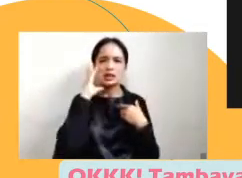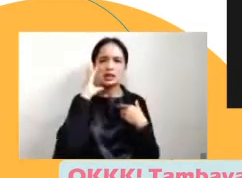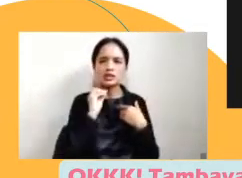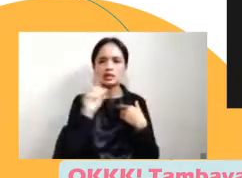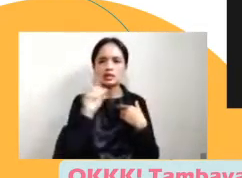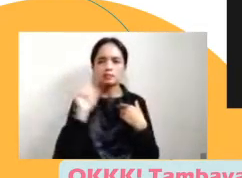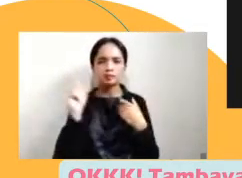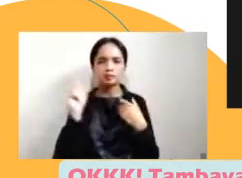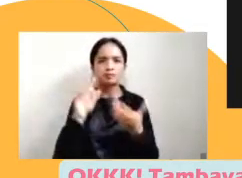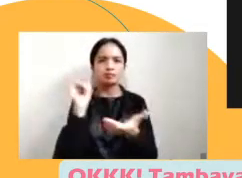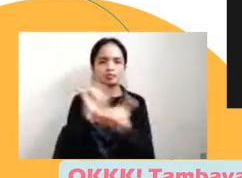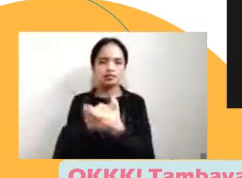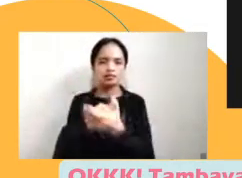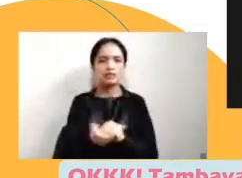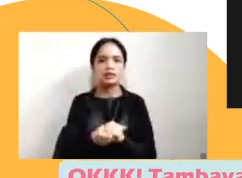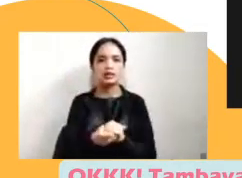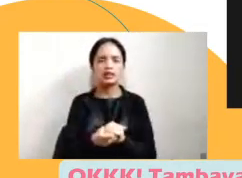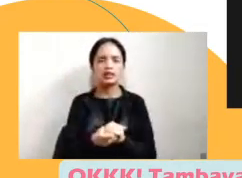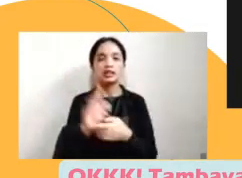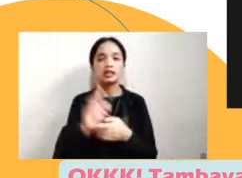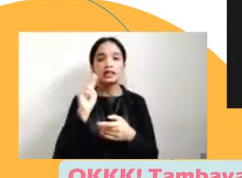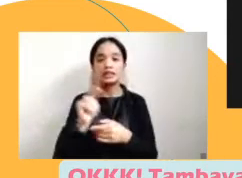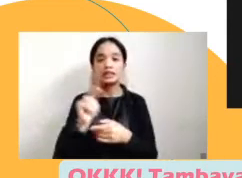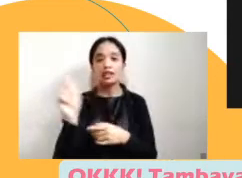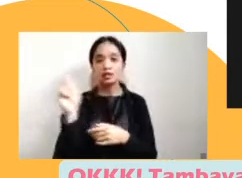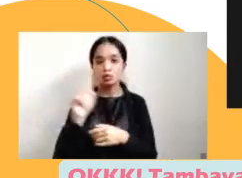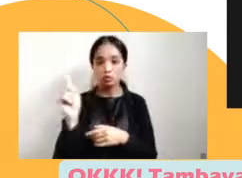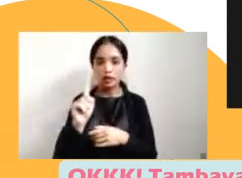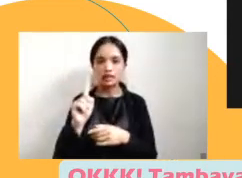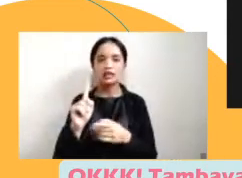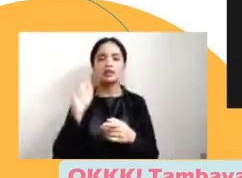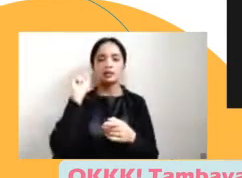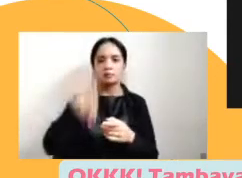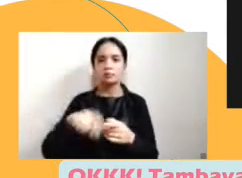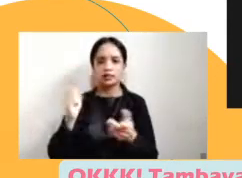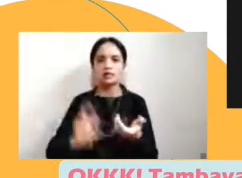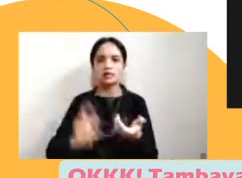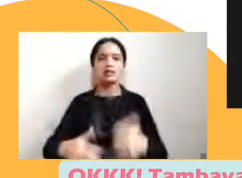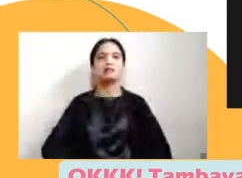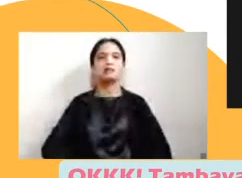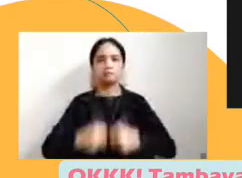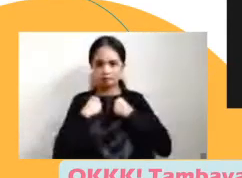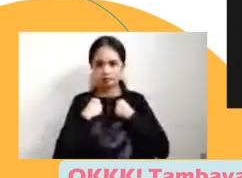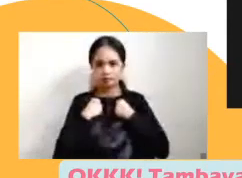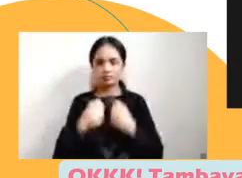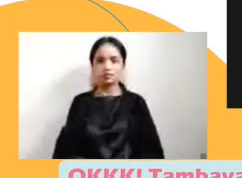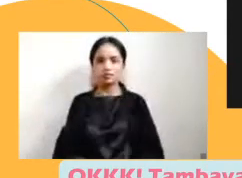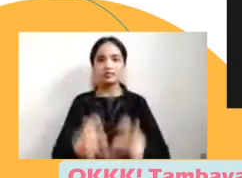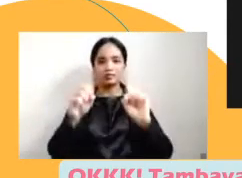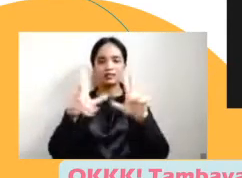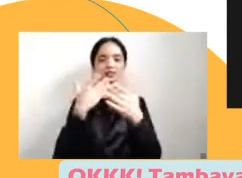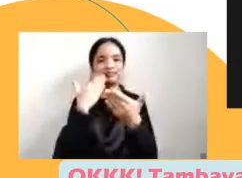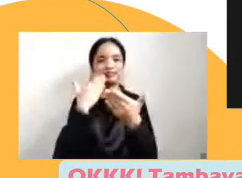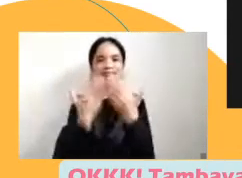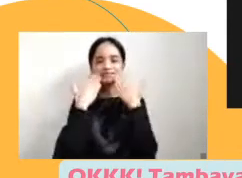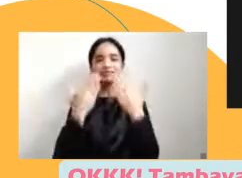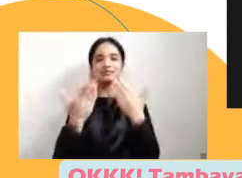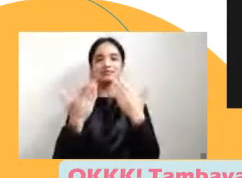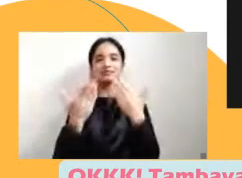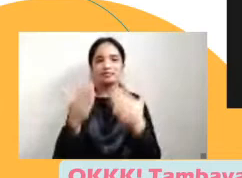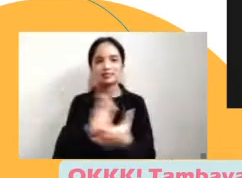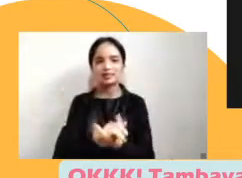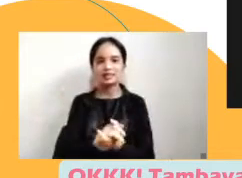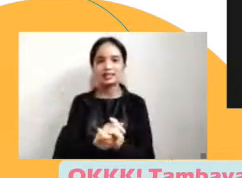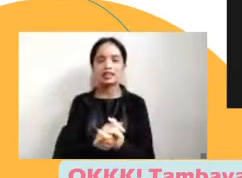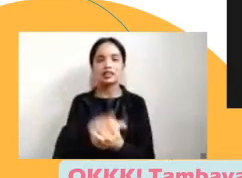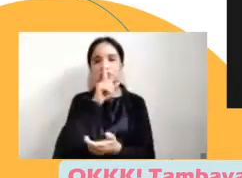ng ganoon and kailangan nating bumangon. Ayan, very good, no? So salamat Junas, no, yung pagkakasakit